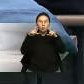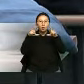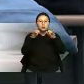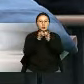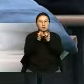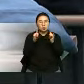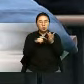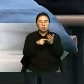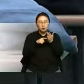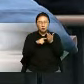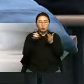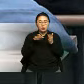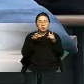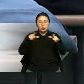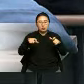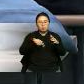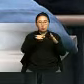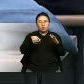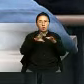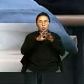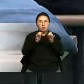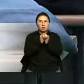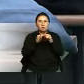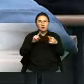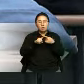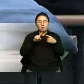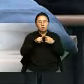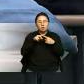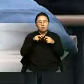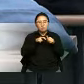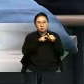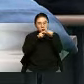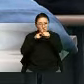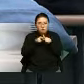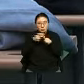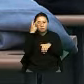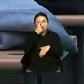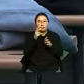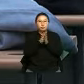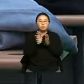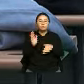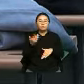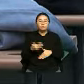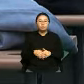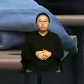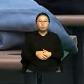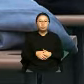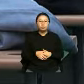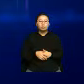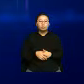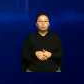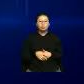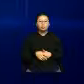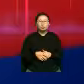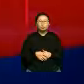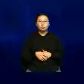나왔습니다. 고양시는 지역 내 신천지 관계자들에 대한 전수조사에 들어갔습니다. 첫 소식 전진아 기자입니다.